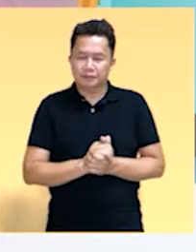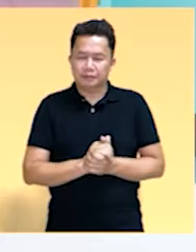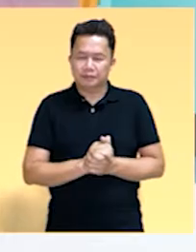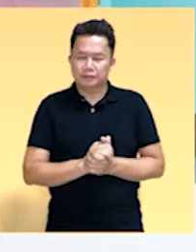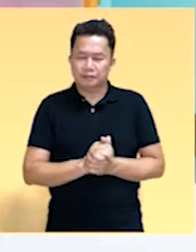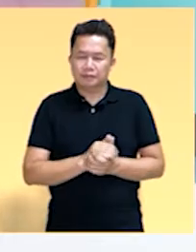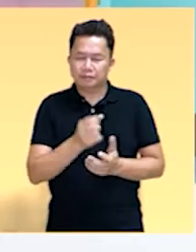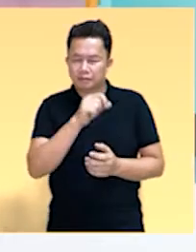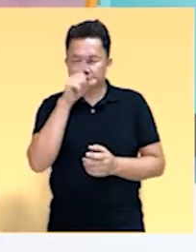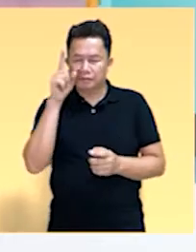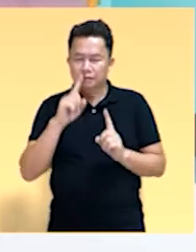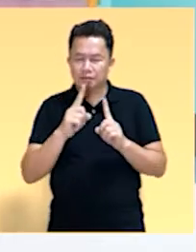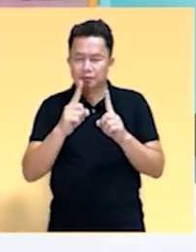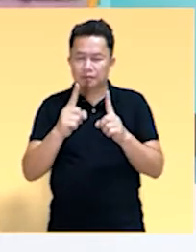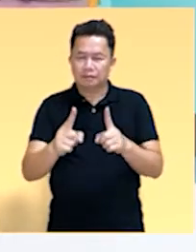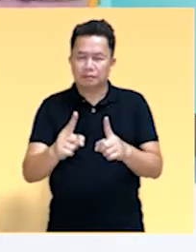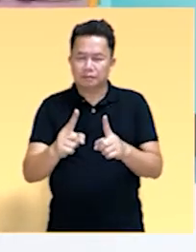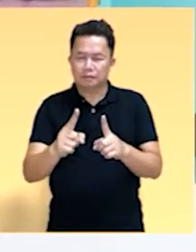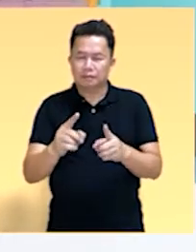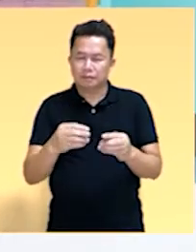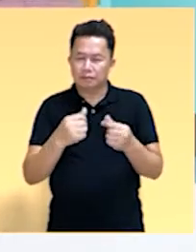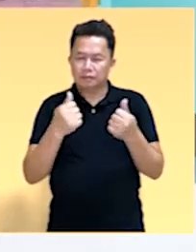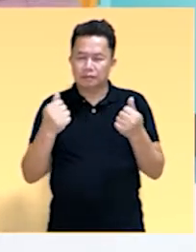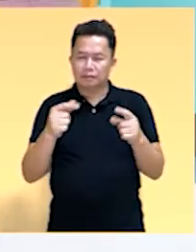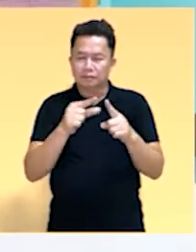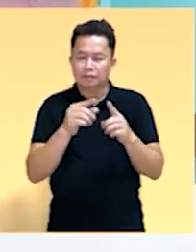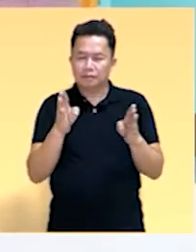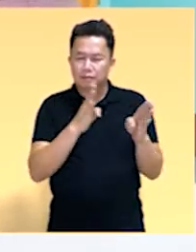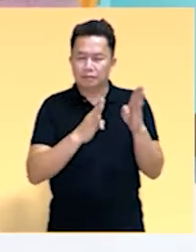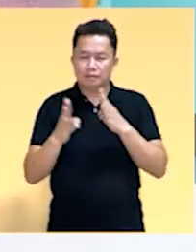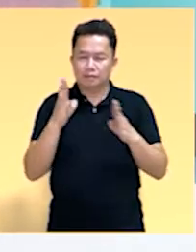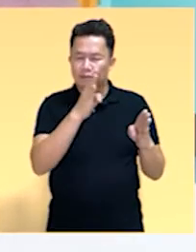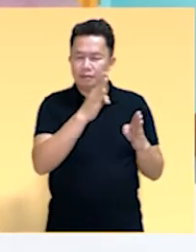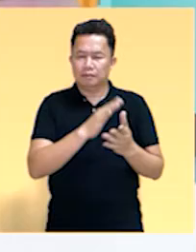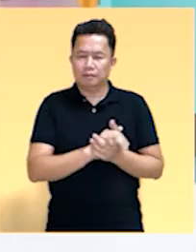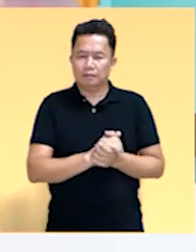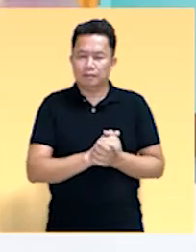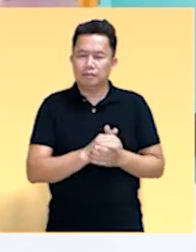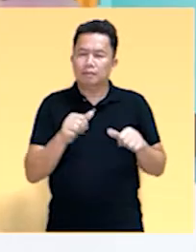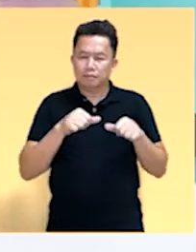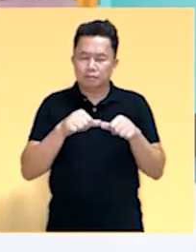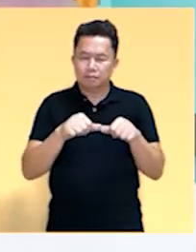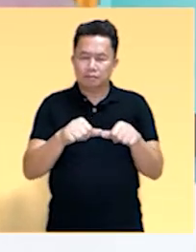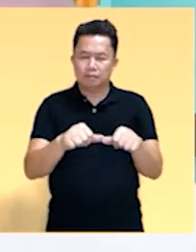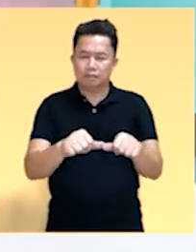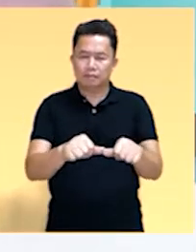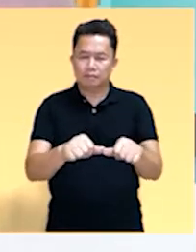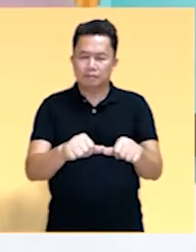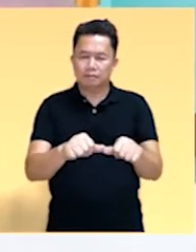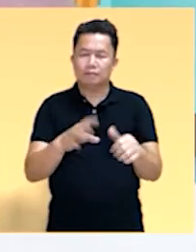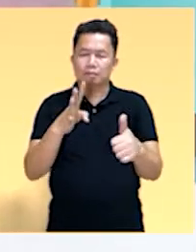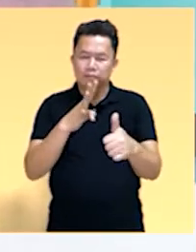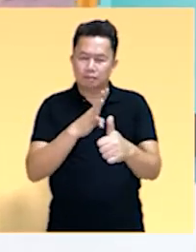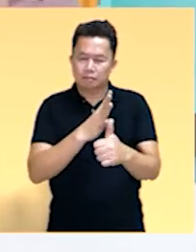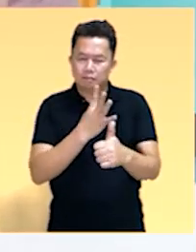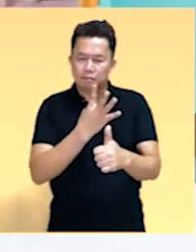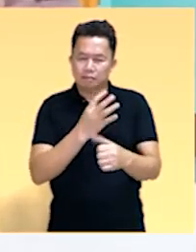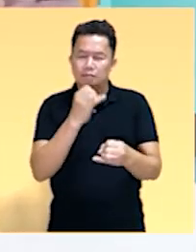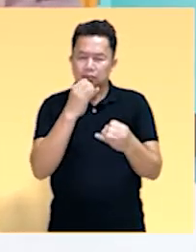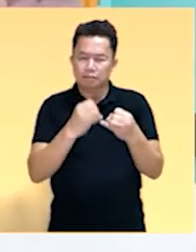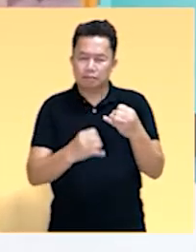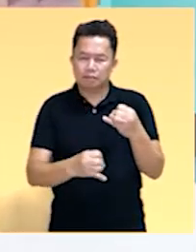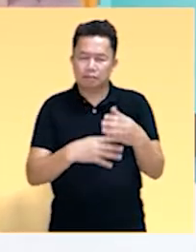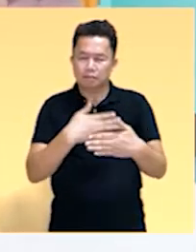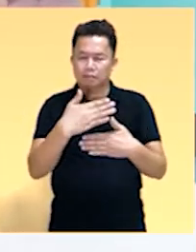Nakakuha na tayo ng sagot o solution sa word problem. Magpatuloy na tayo sa ika-apat o huling